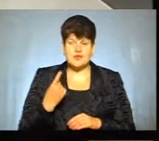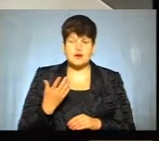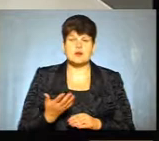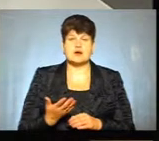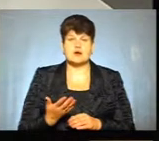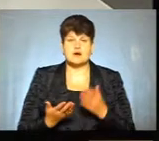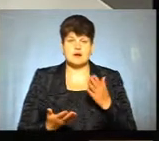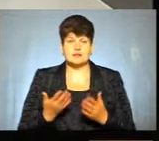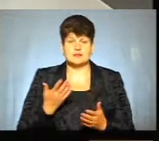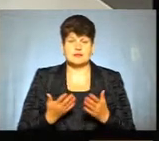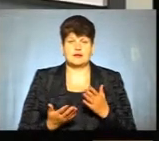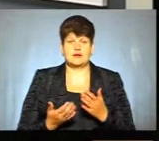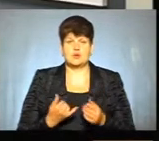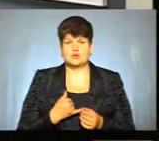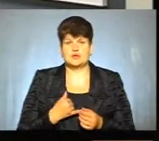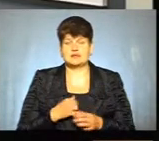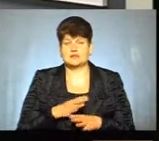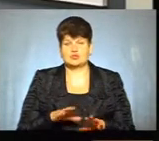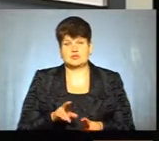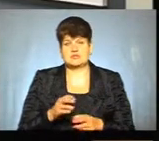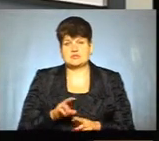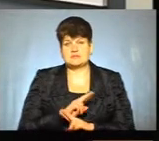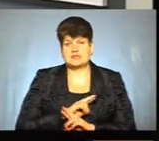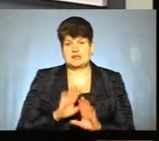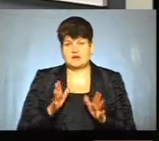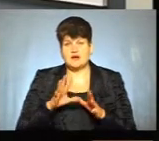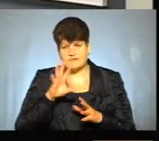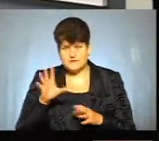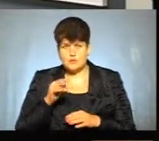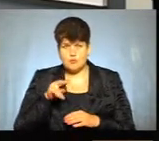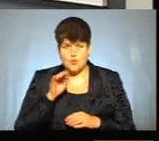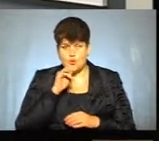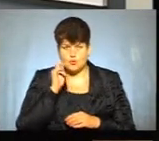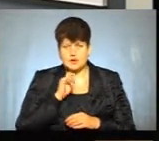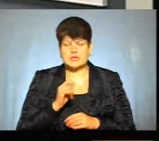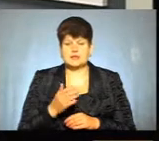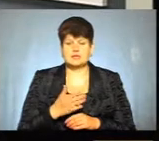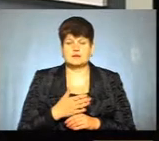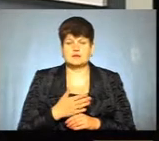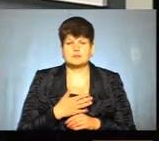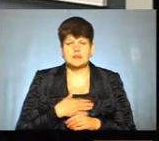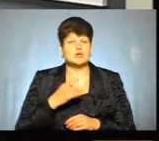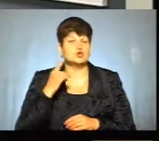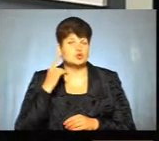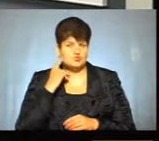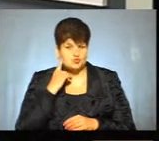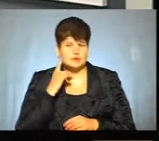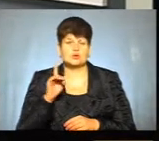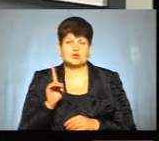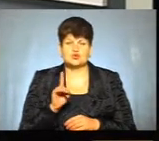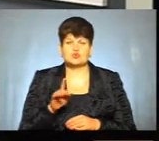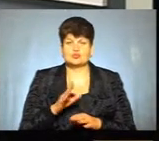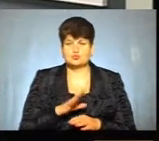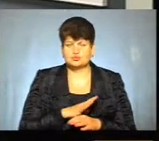менше, у нас не було летальних випадків, але взагалі в цілому по Україні ми чули, що було